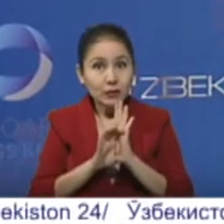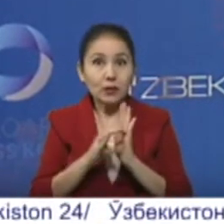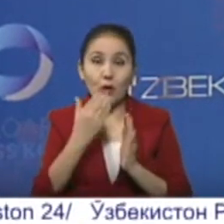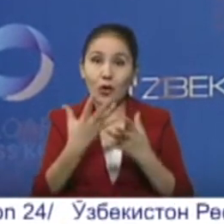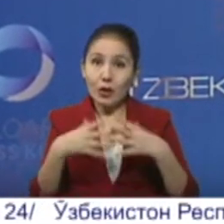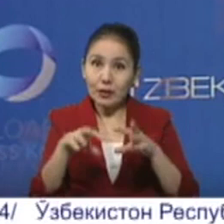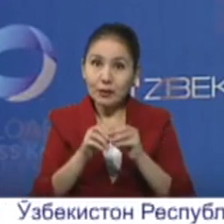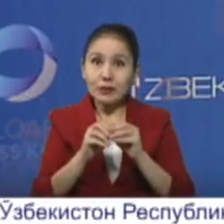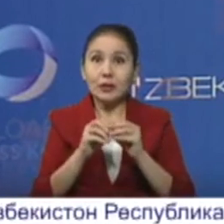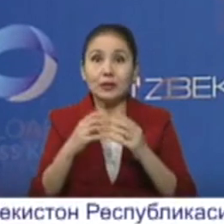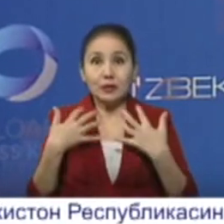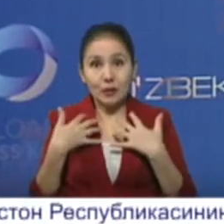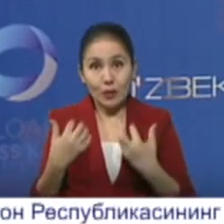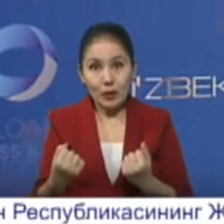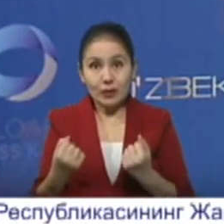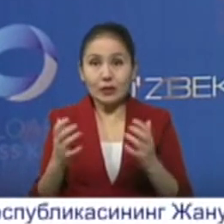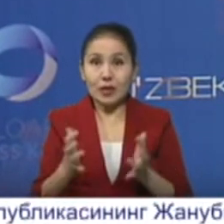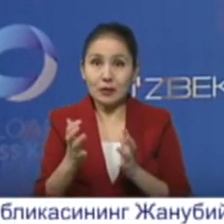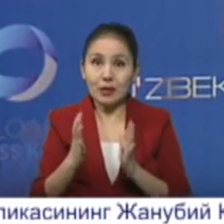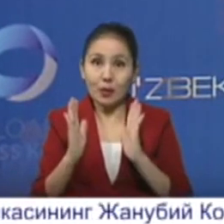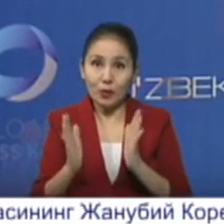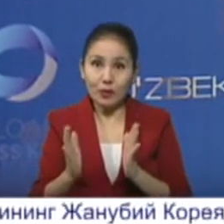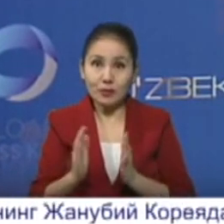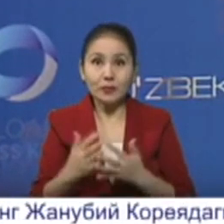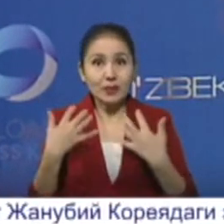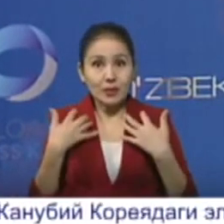va oila a'zolaringiz salomatligini asragan bo'lasiz. Salomat bo'ling.